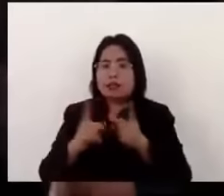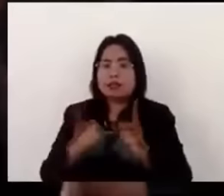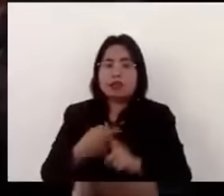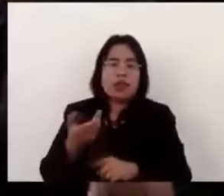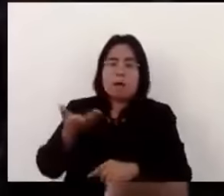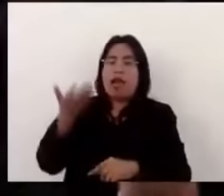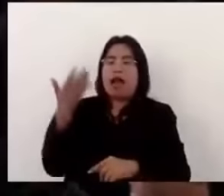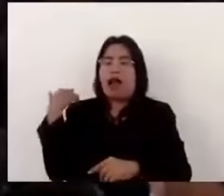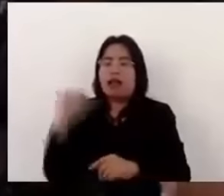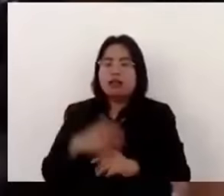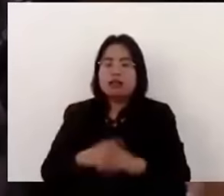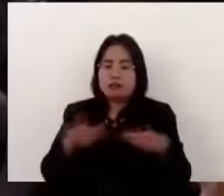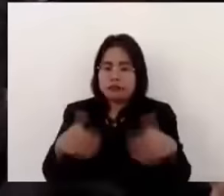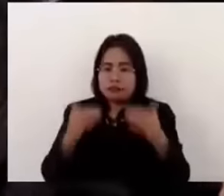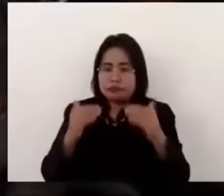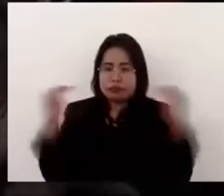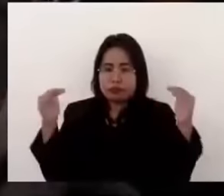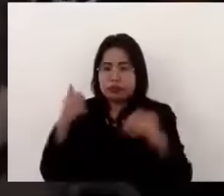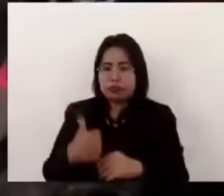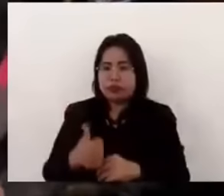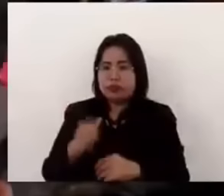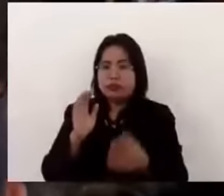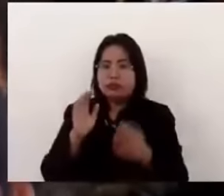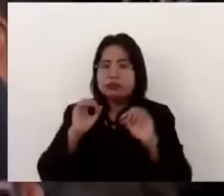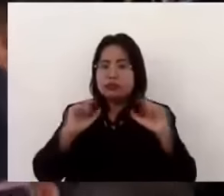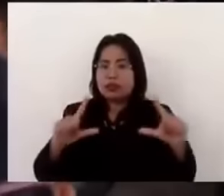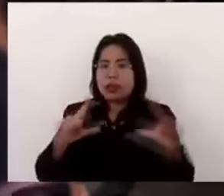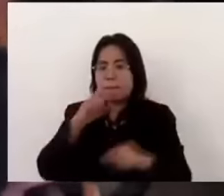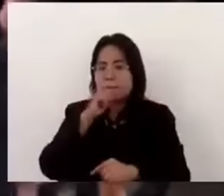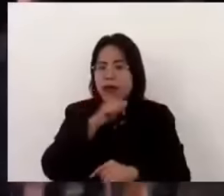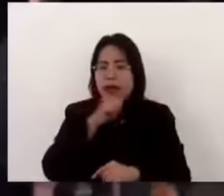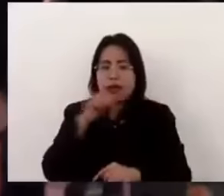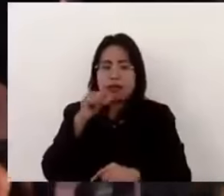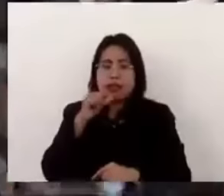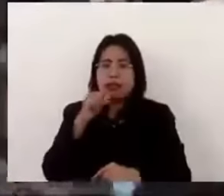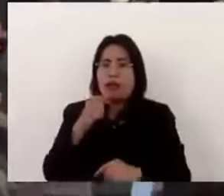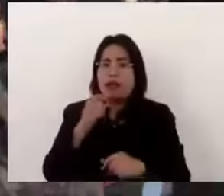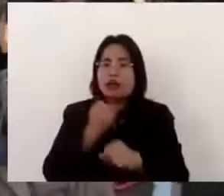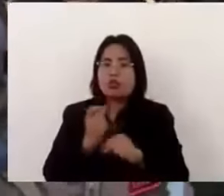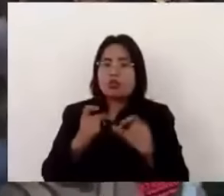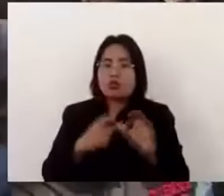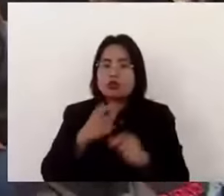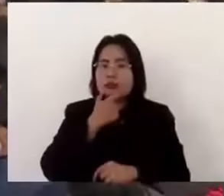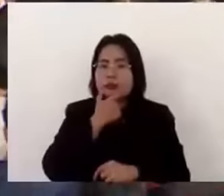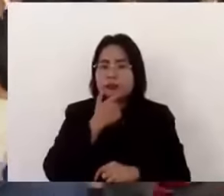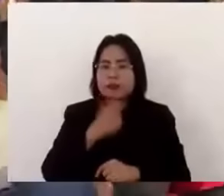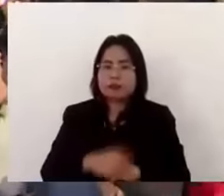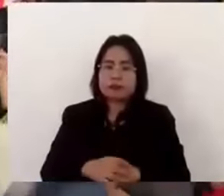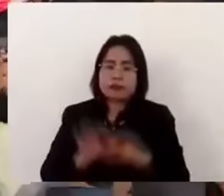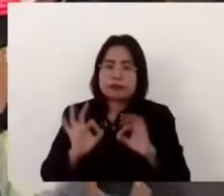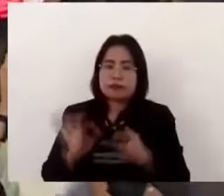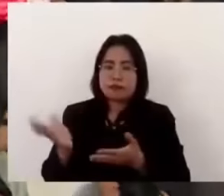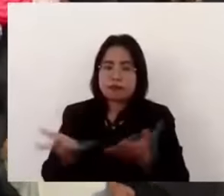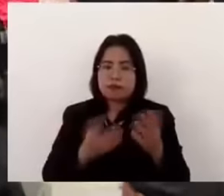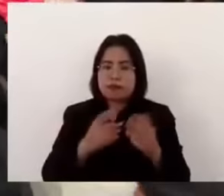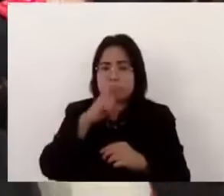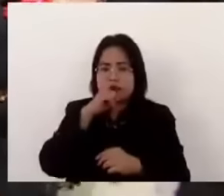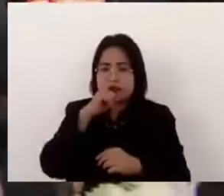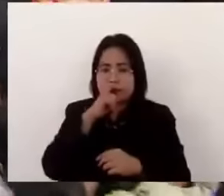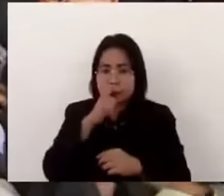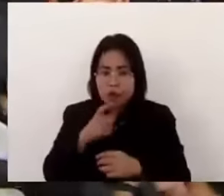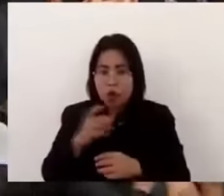belakang biar adil akan dijawab ole Pak dan juga silakan Bapak silakan